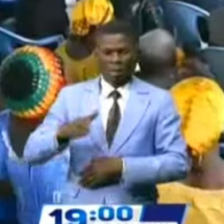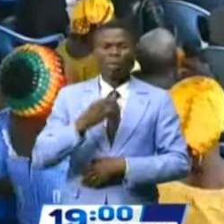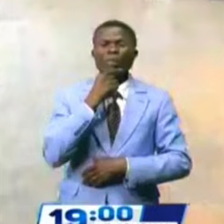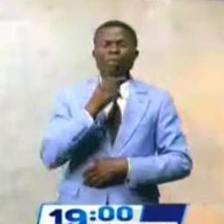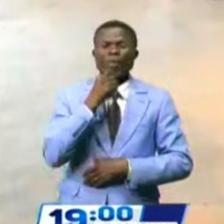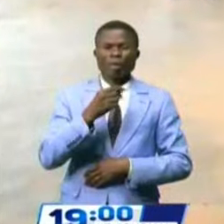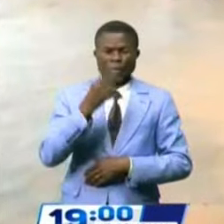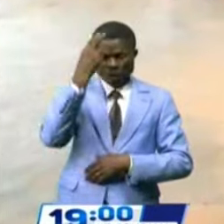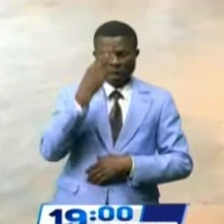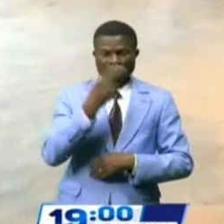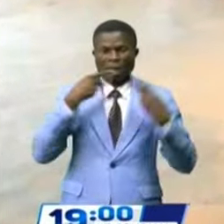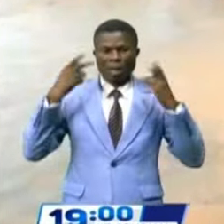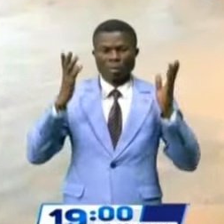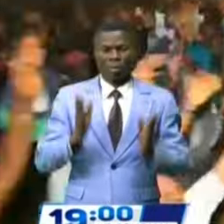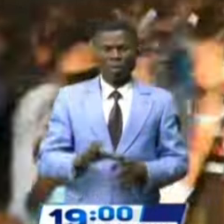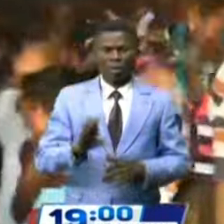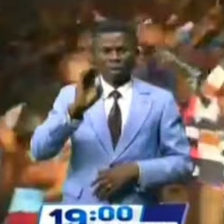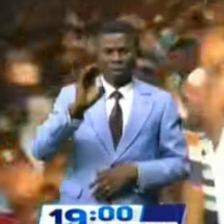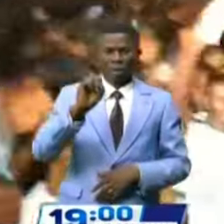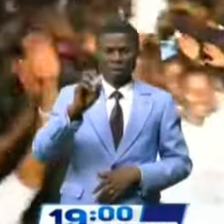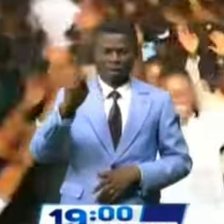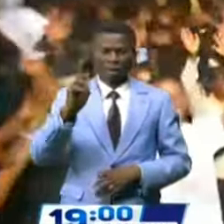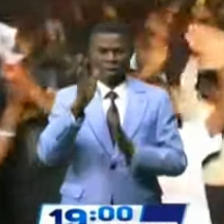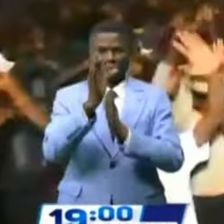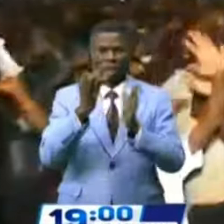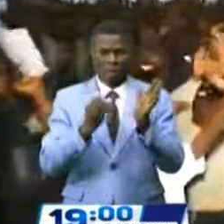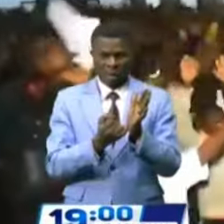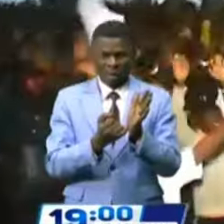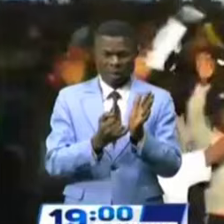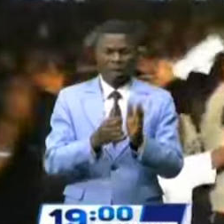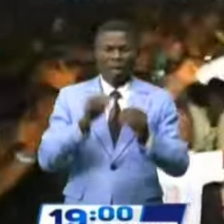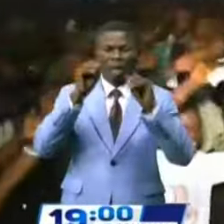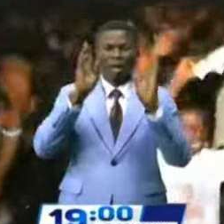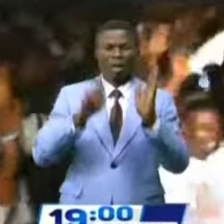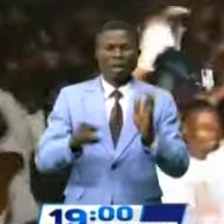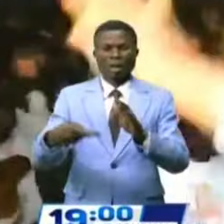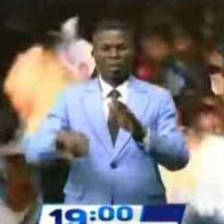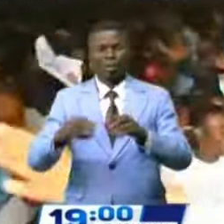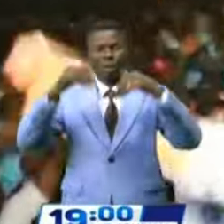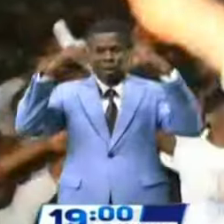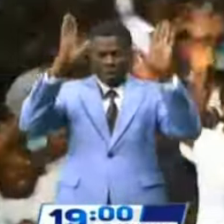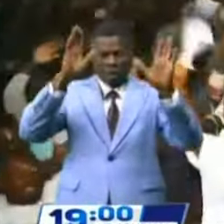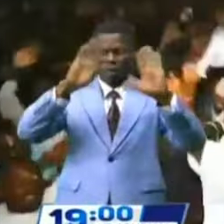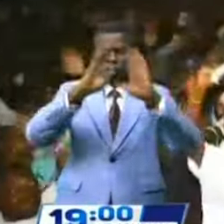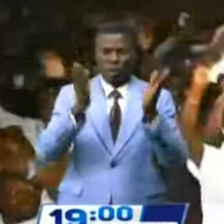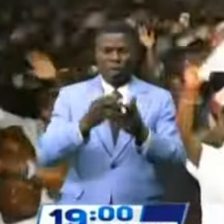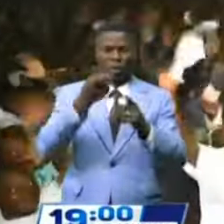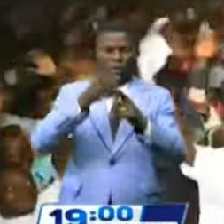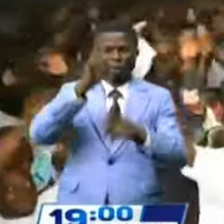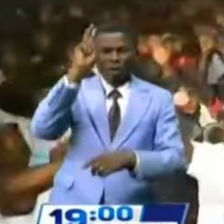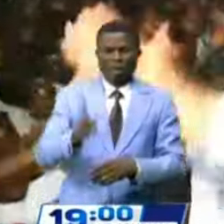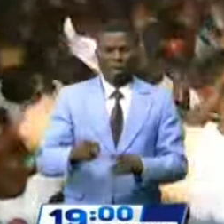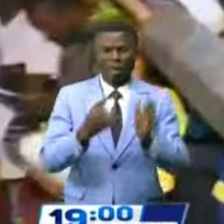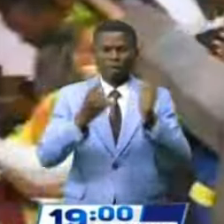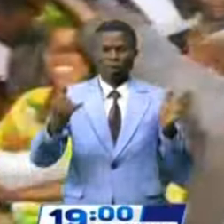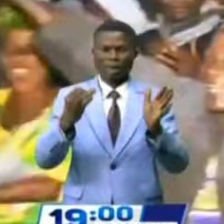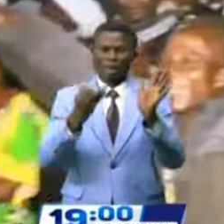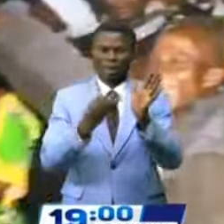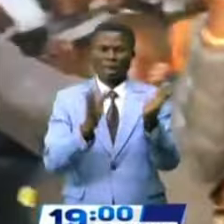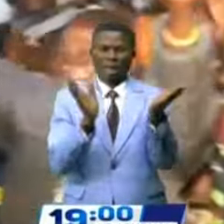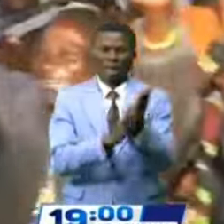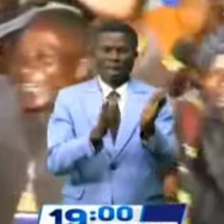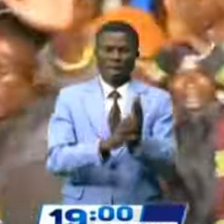137 révérends pasteurs de la CK16 et plus de 3000 enseignants du primaire et du secondaire venus de 267 écoles de